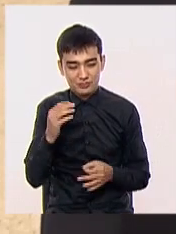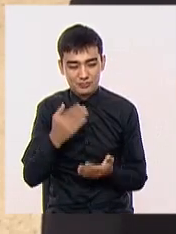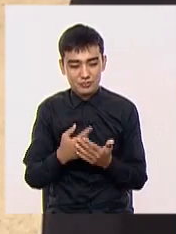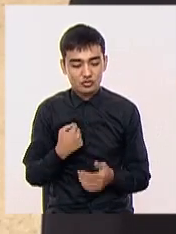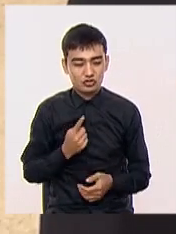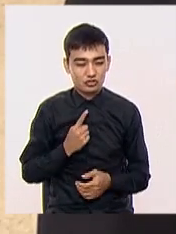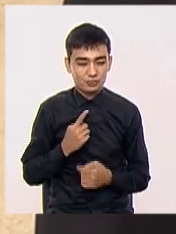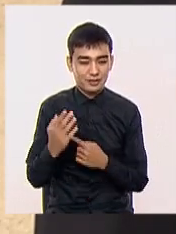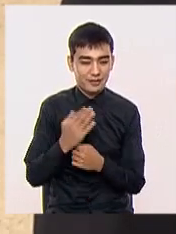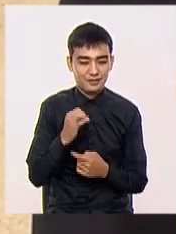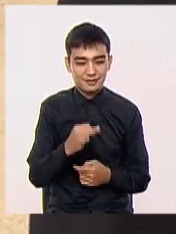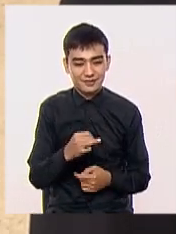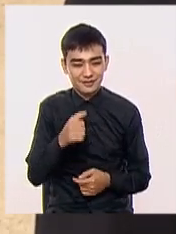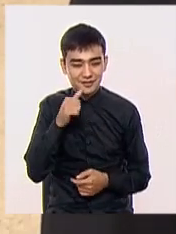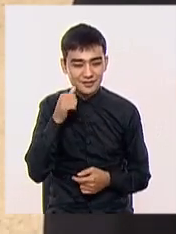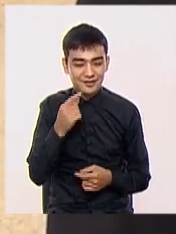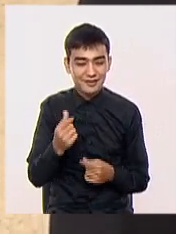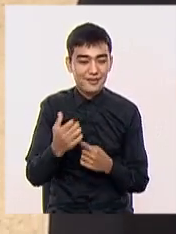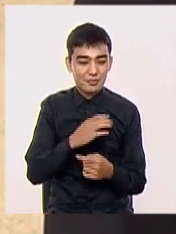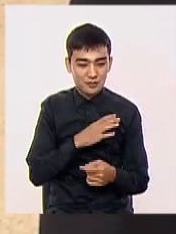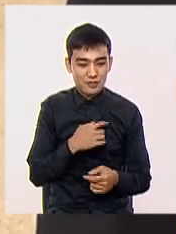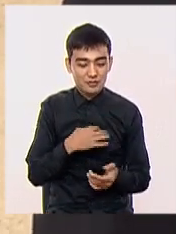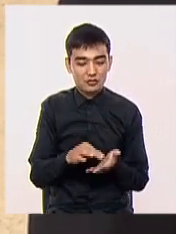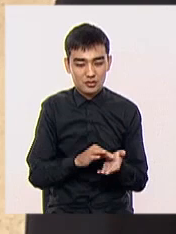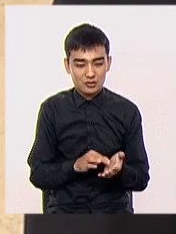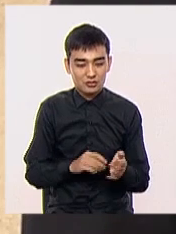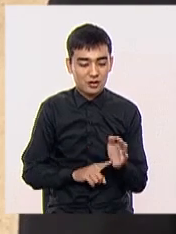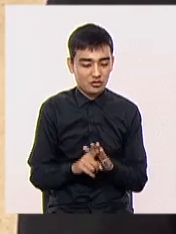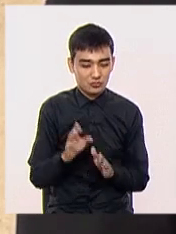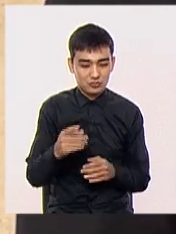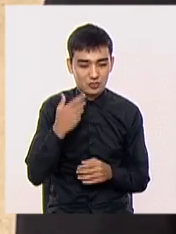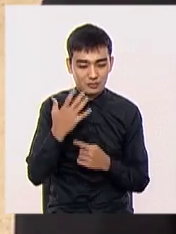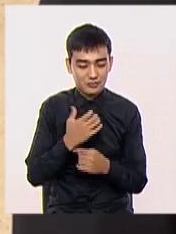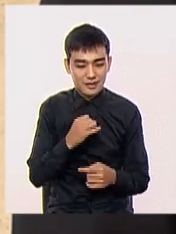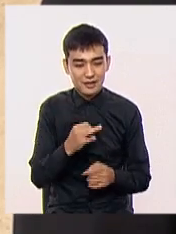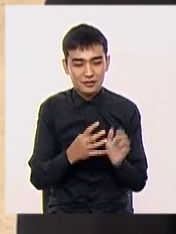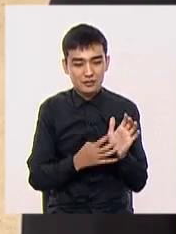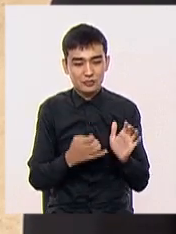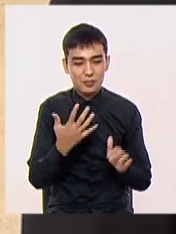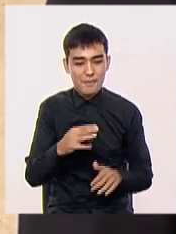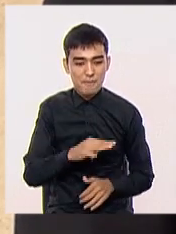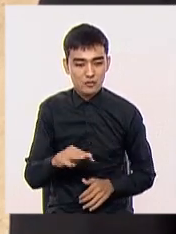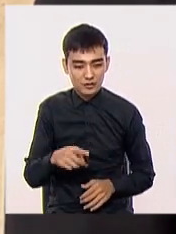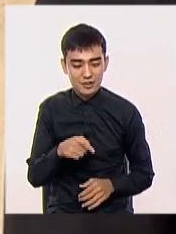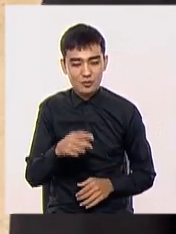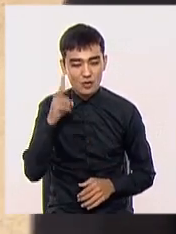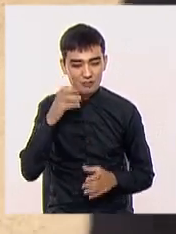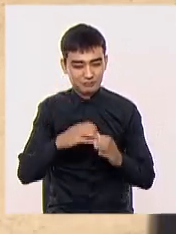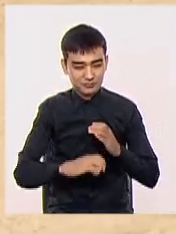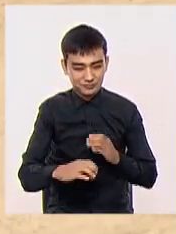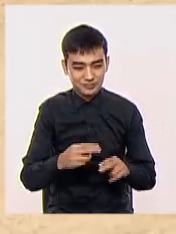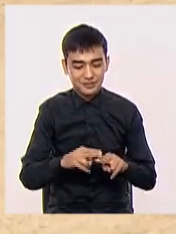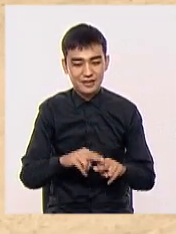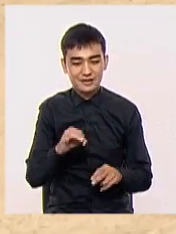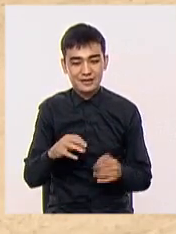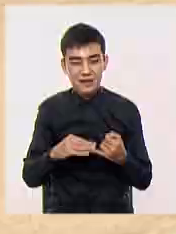отырмыз. Өтінім берген қаржыны мақұлдаса, жұмысты бірден бастаймыз. Жобаның жалпы құны 905 миллион теңге. Бұған канализациялық құбыр мен жолды қалпына